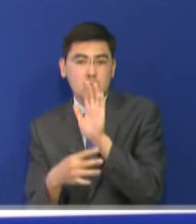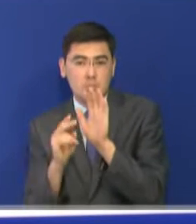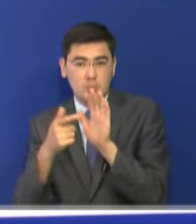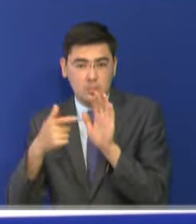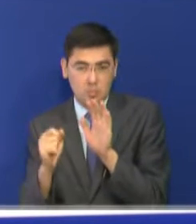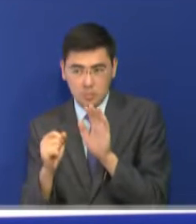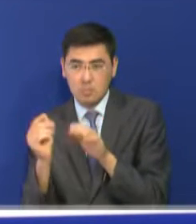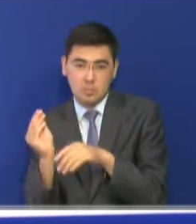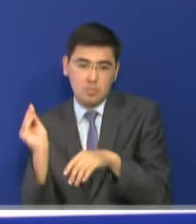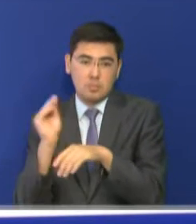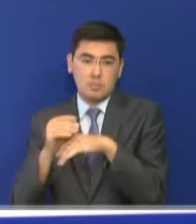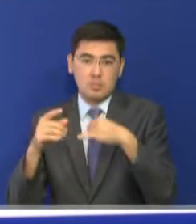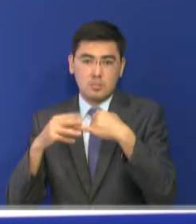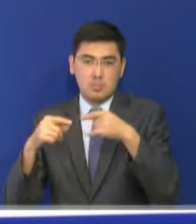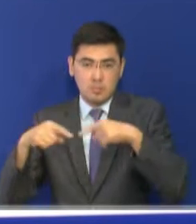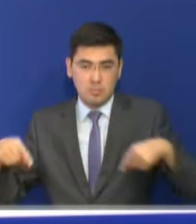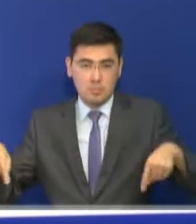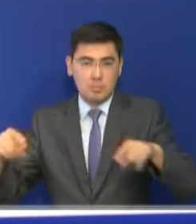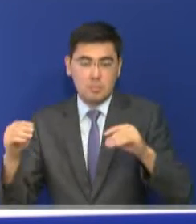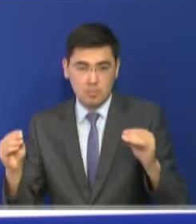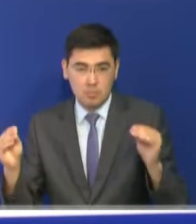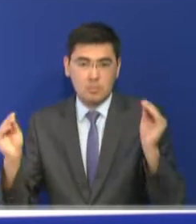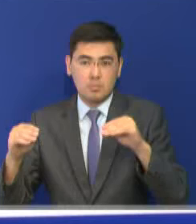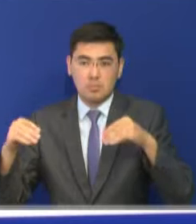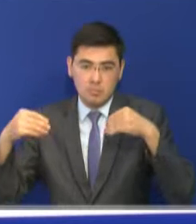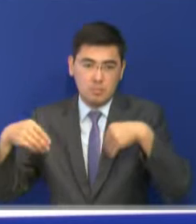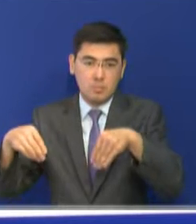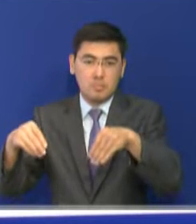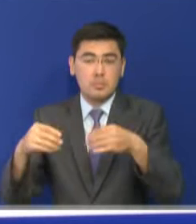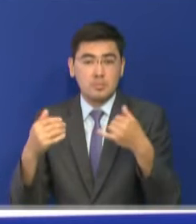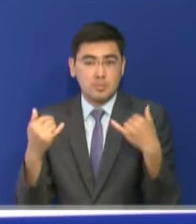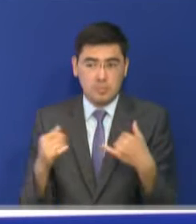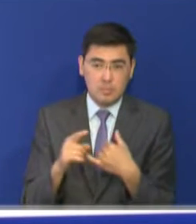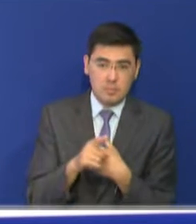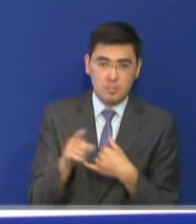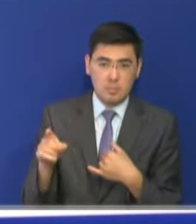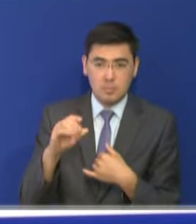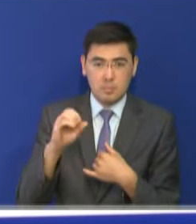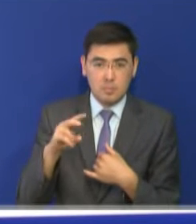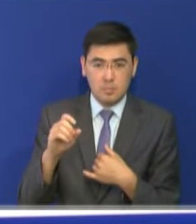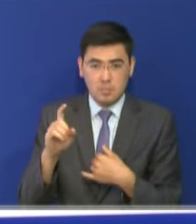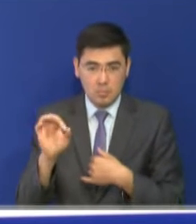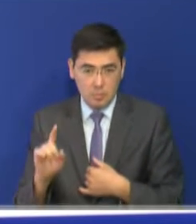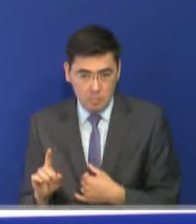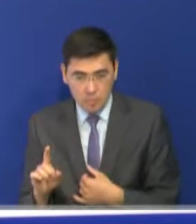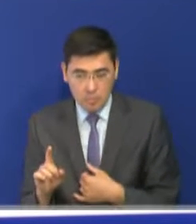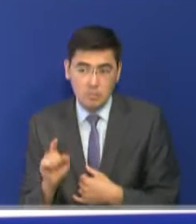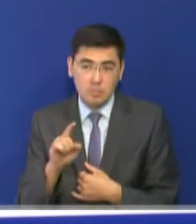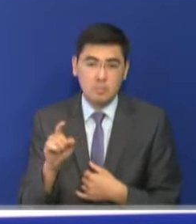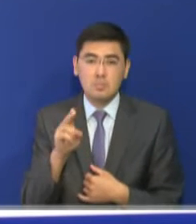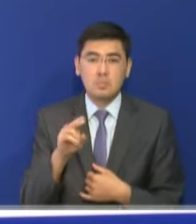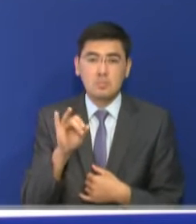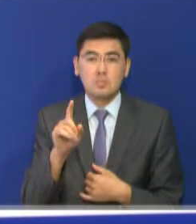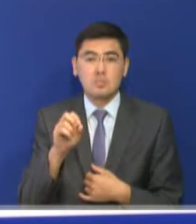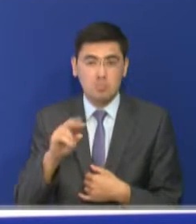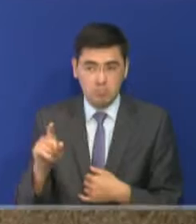занимающиеся растениеводством, беспрепятственно обеспечены дизельным топливом. Стоит отметить, что некоторые крестьянские хозяйства Семейского региона сегодня